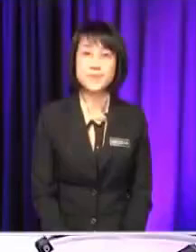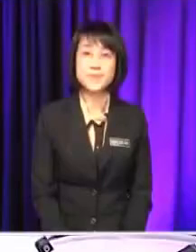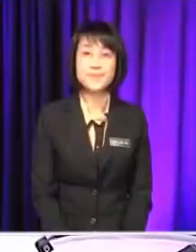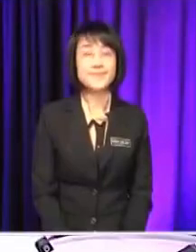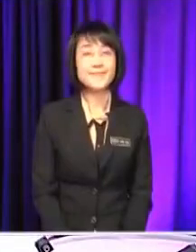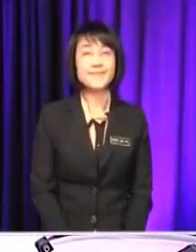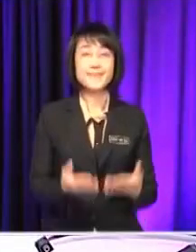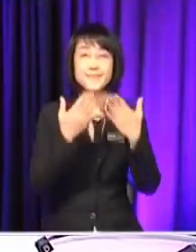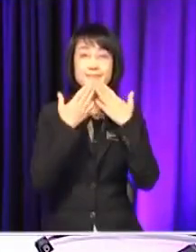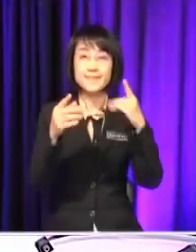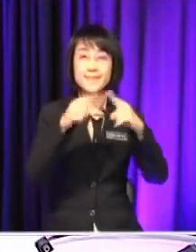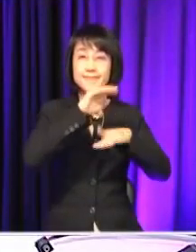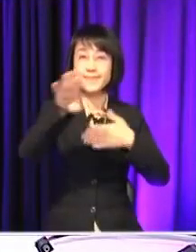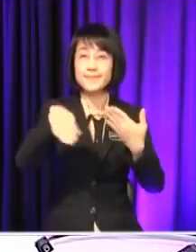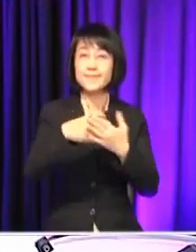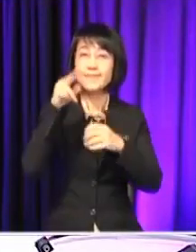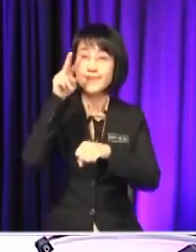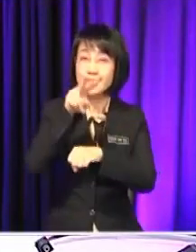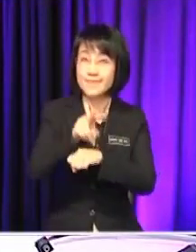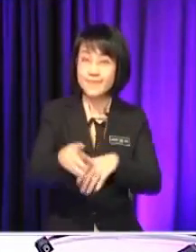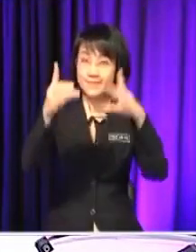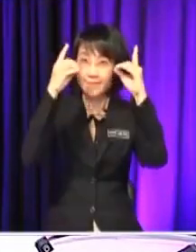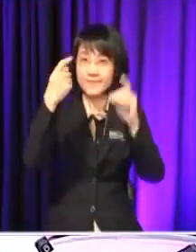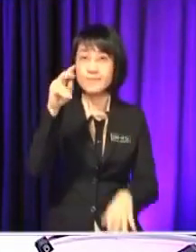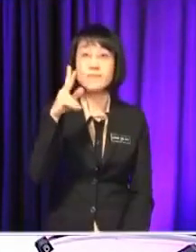terima kasih kepada semuanya yang sudah menonton